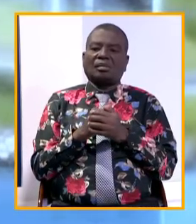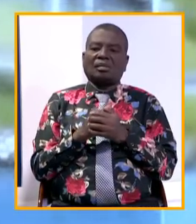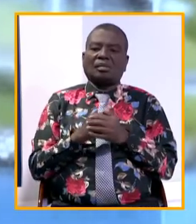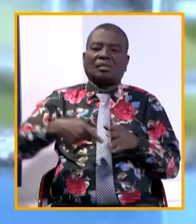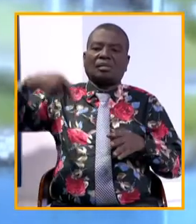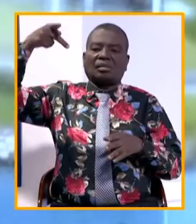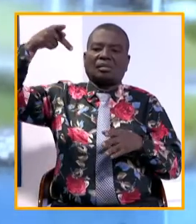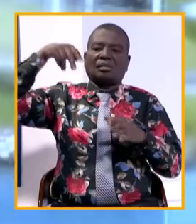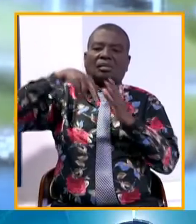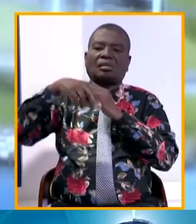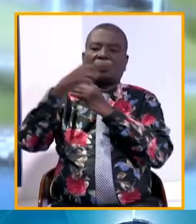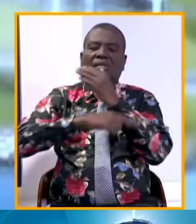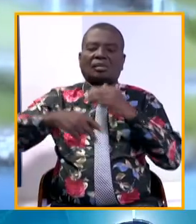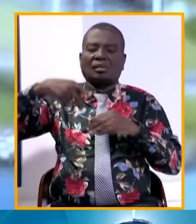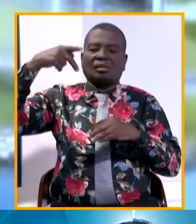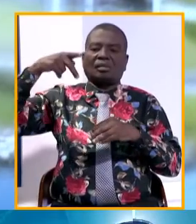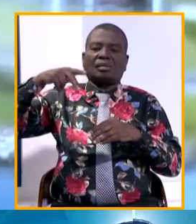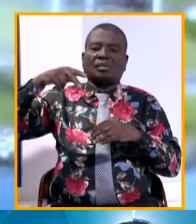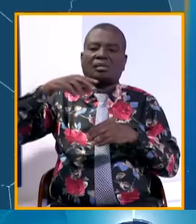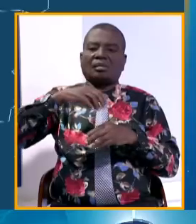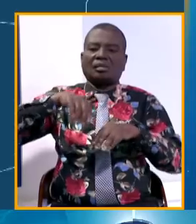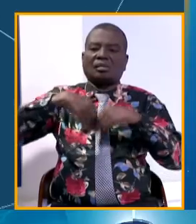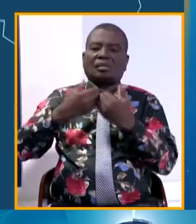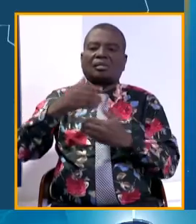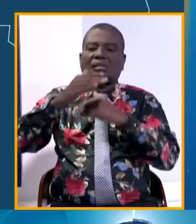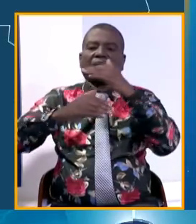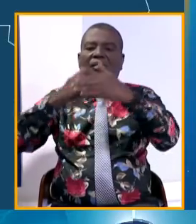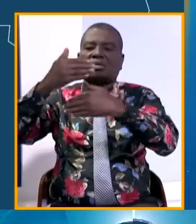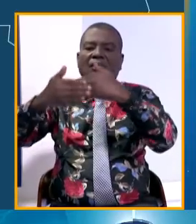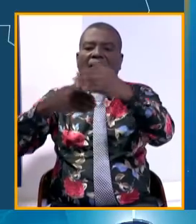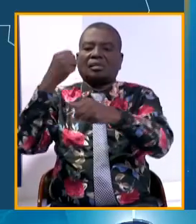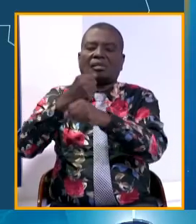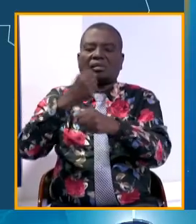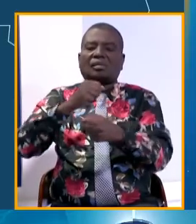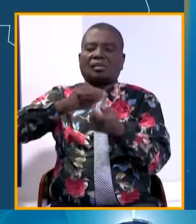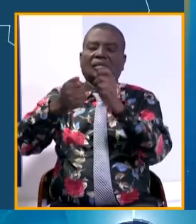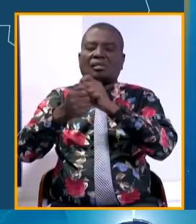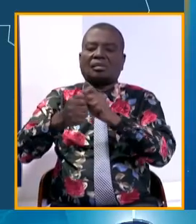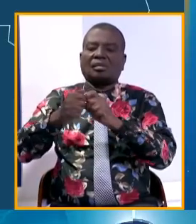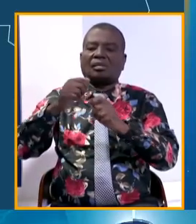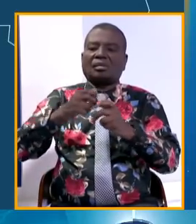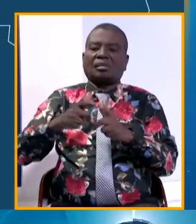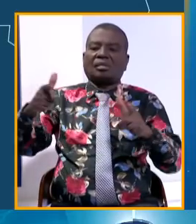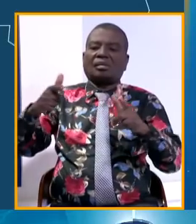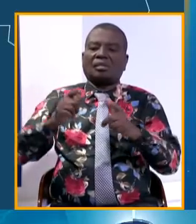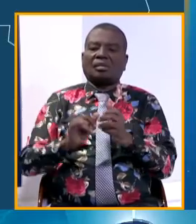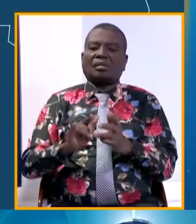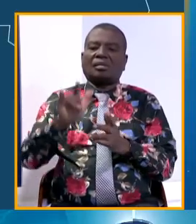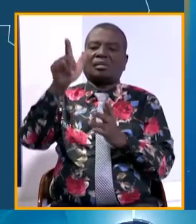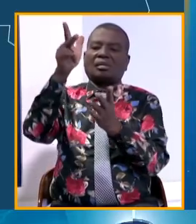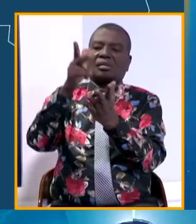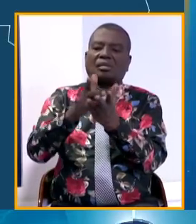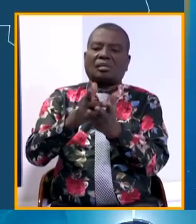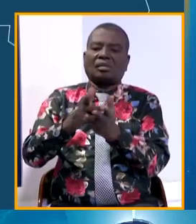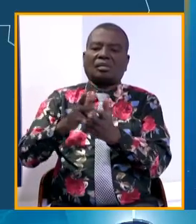Korogo, dans la région nord du pays, comment avancent les travaux de rénovation et d'agrandissement de l'aéroport?